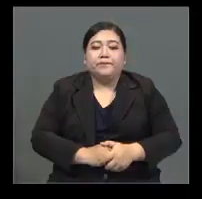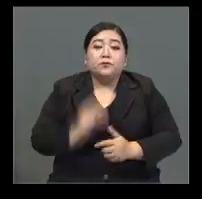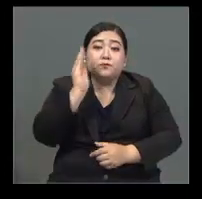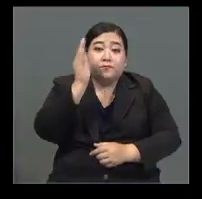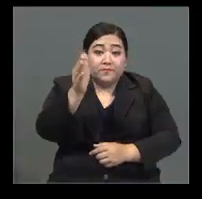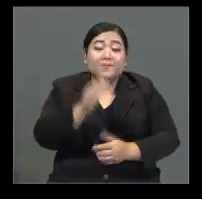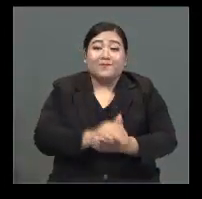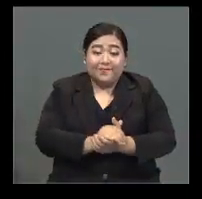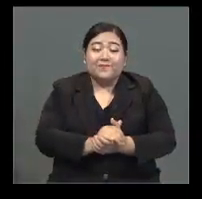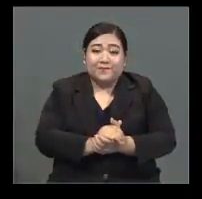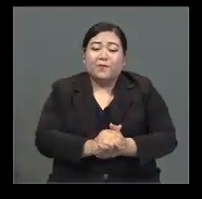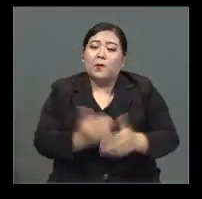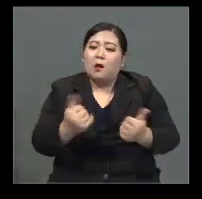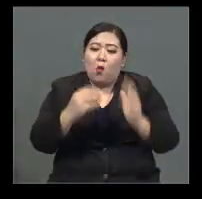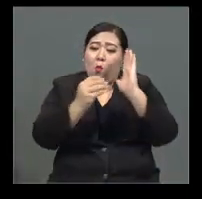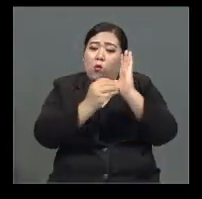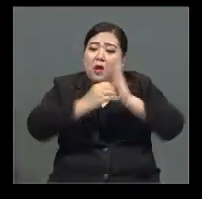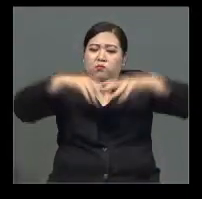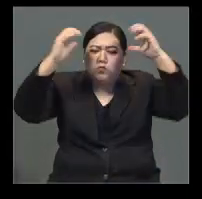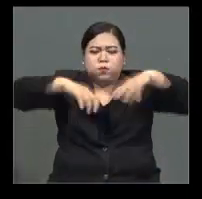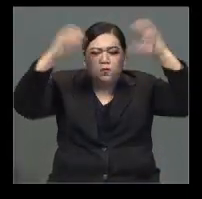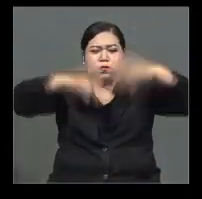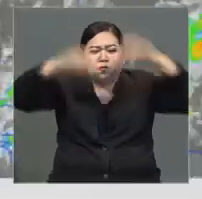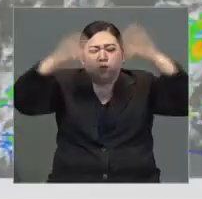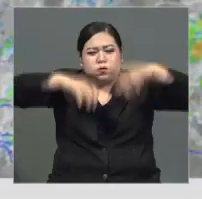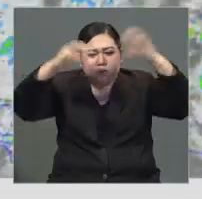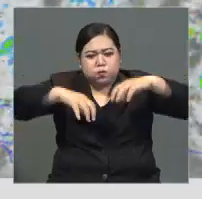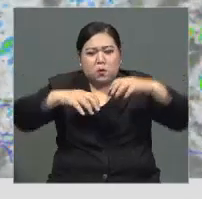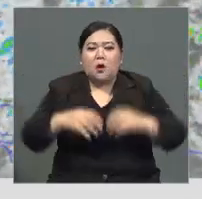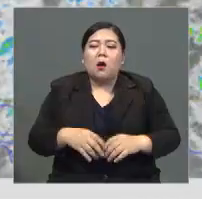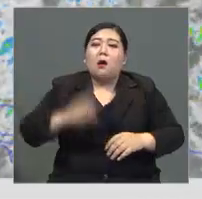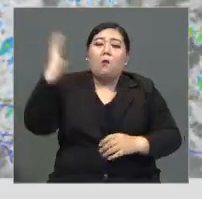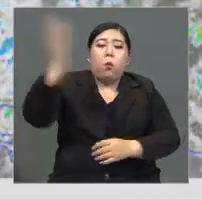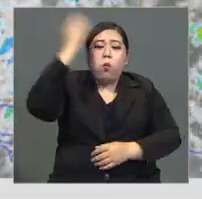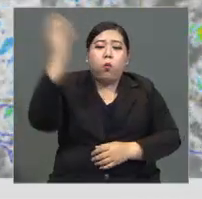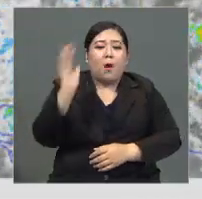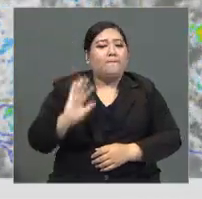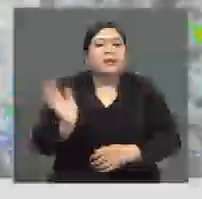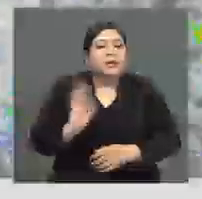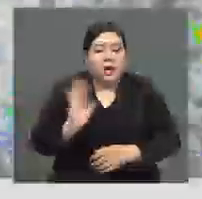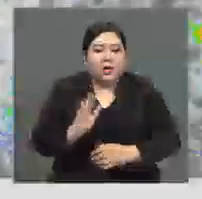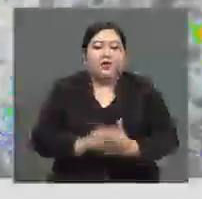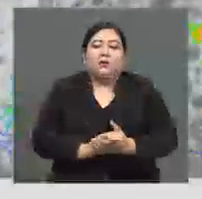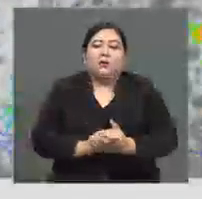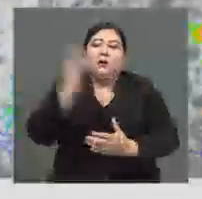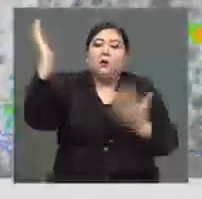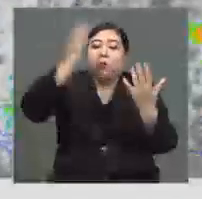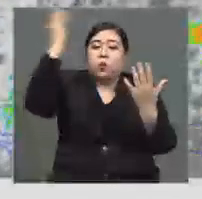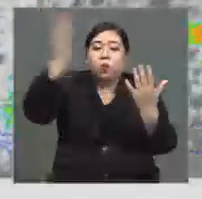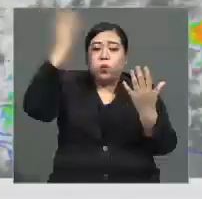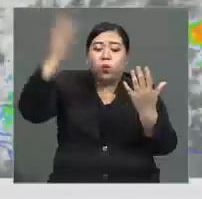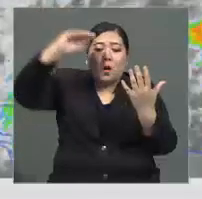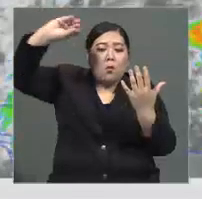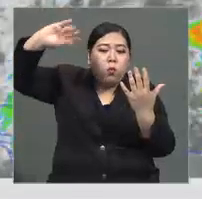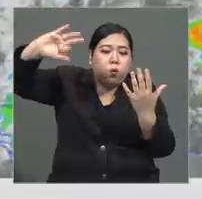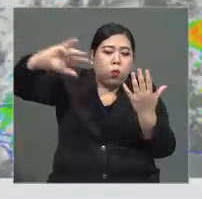ฮะซึ่งทางด้านของฝนที่ตกหนักในกรุงเทพฯเนี่ยนะครับก็ไม่ได้เกิดจากพายุแต่อย่างใดเป็นอิทธิพลจากกล้องมรสุมกำลังแรง